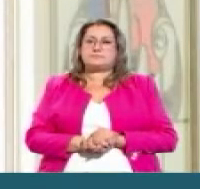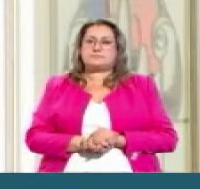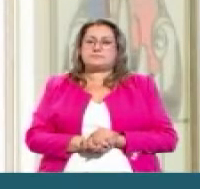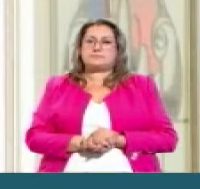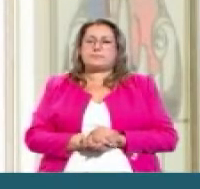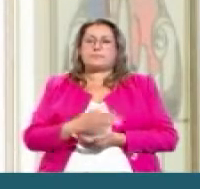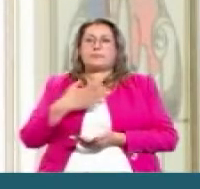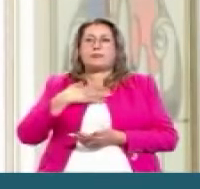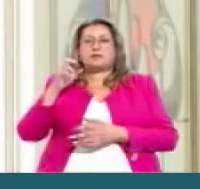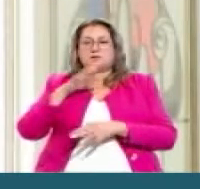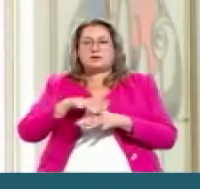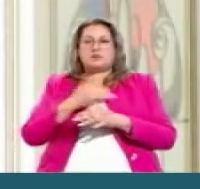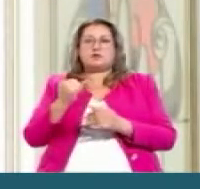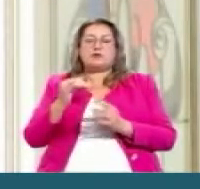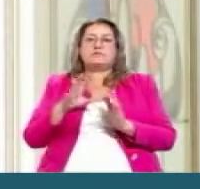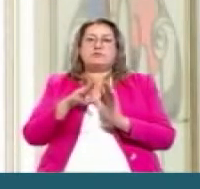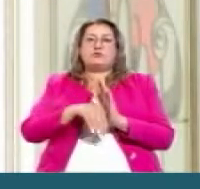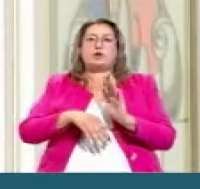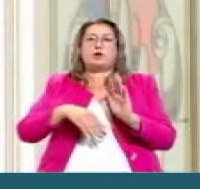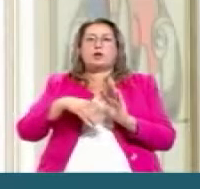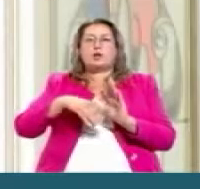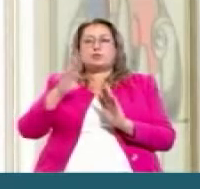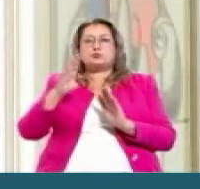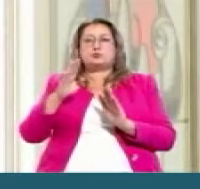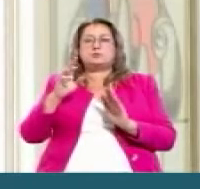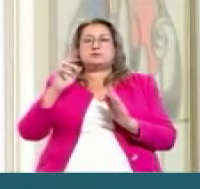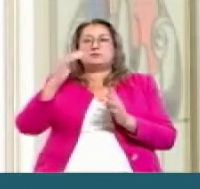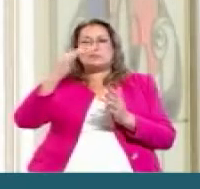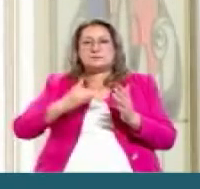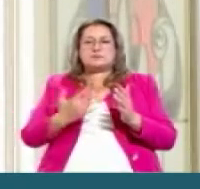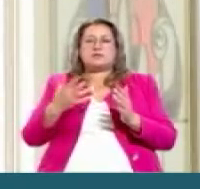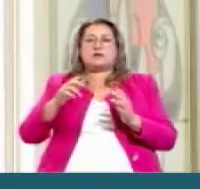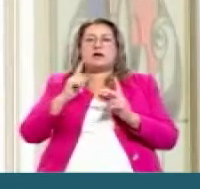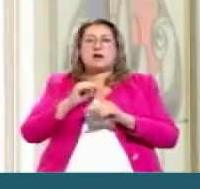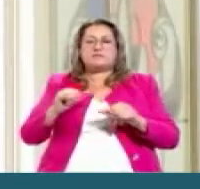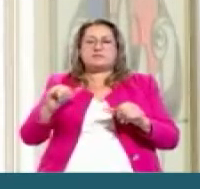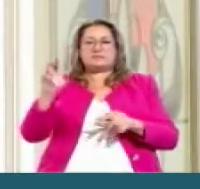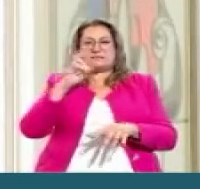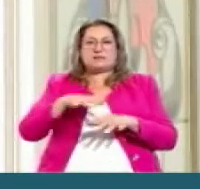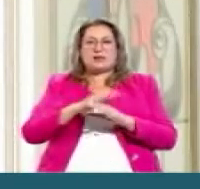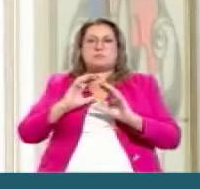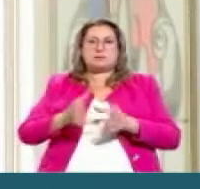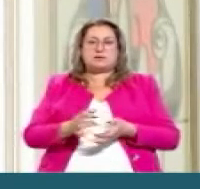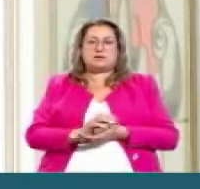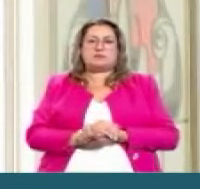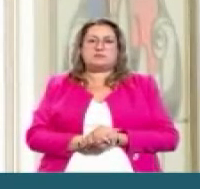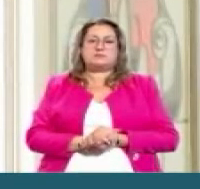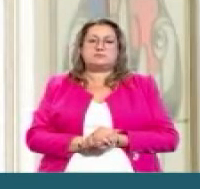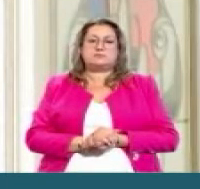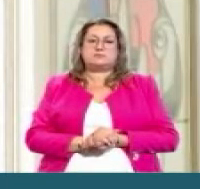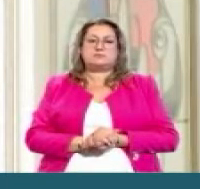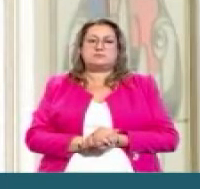бірінші себептері Мына Ақбұлақ бағдарламасына байланысты бірінші ауыз сумен қамтамасыз еттік.